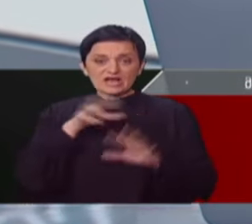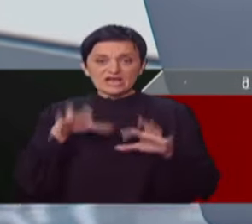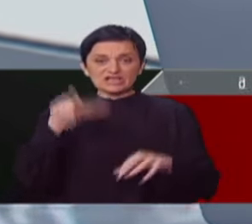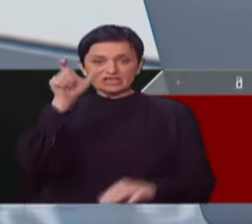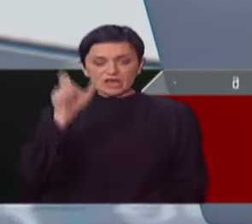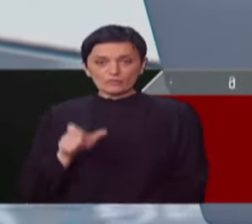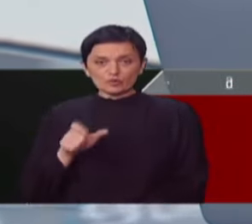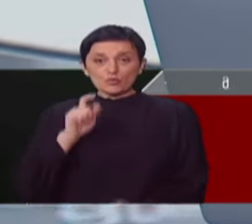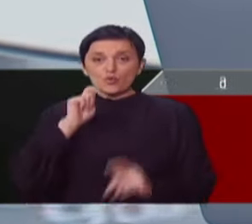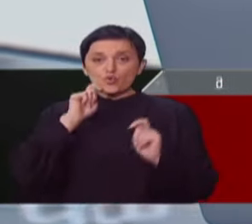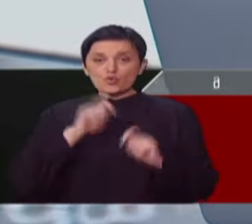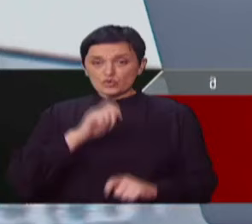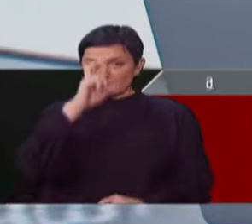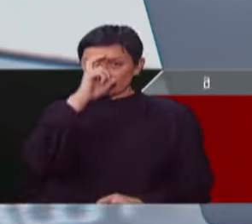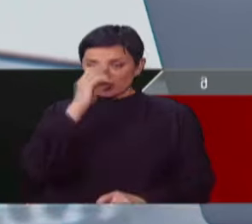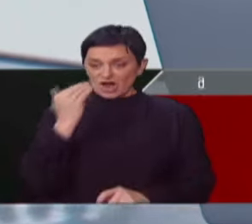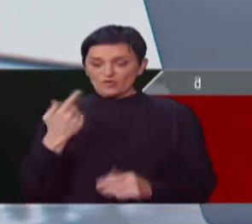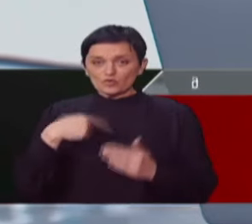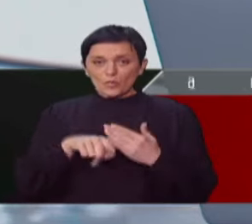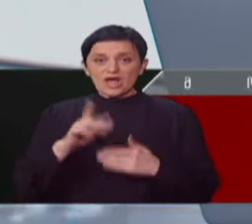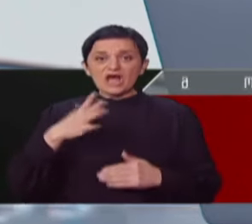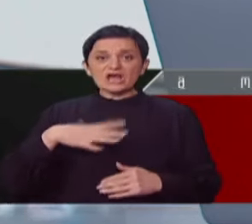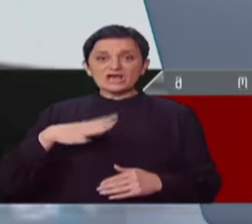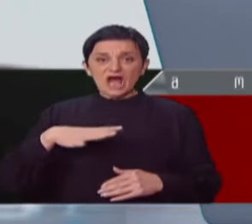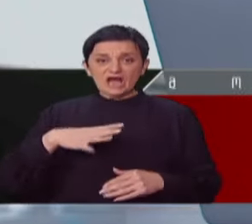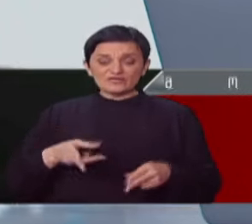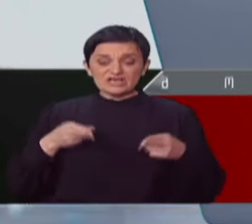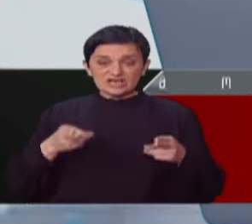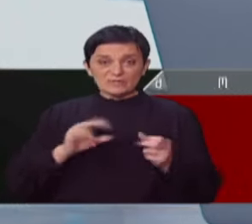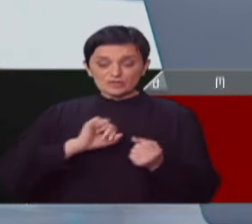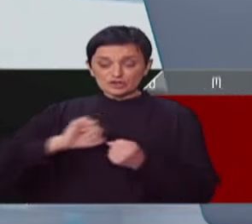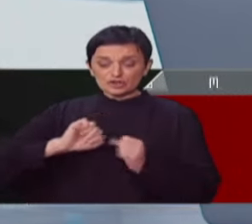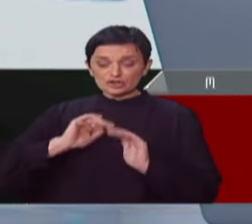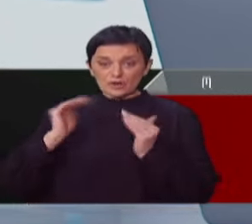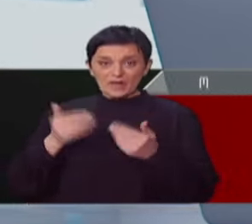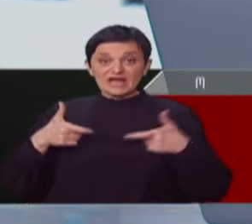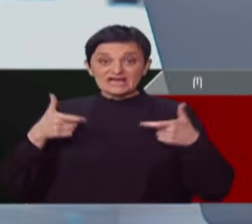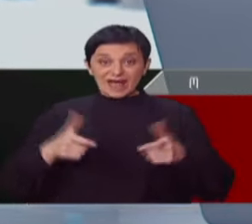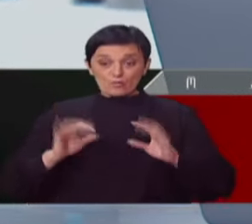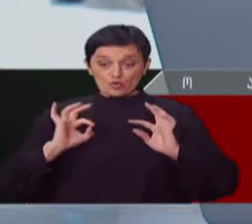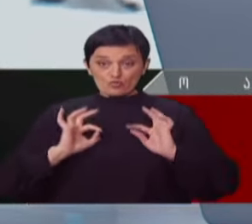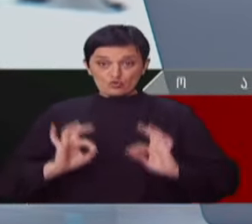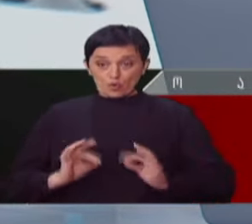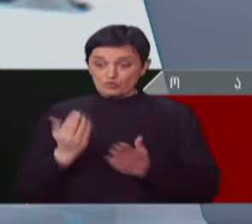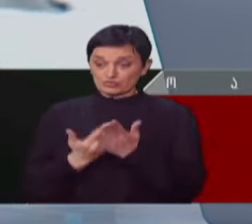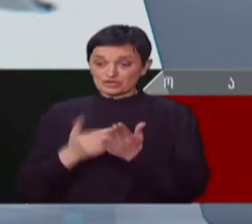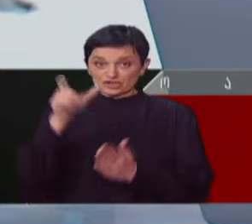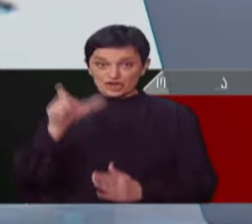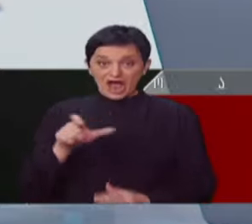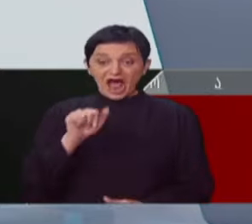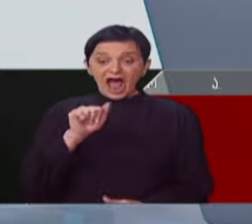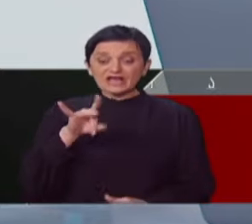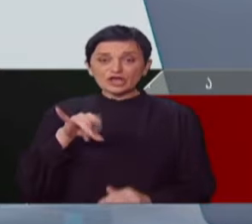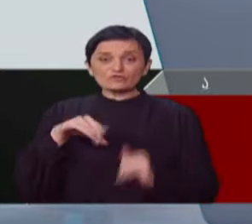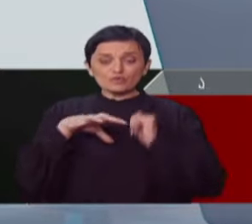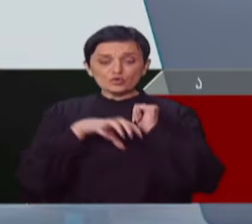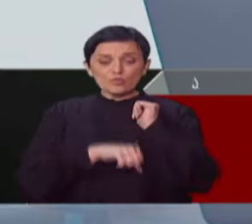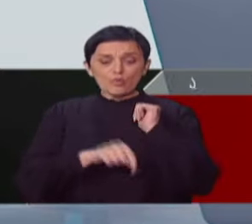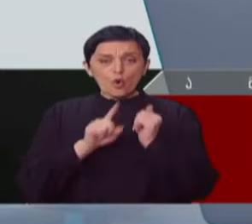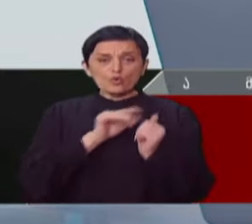თავმჯდომარე. უკრაინის მთავრობის მიერ ქართველი კრიმინალის შეფარება და გენერალური პროკურორის მრჩევლა დანიშნა, ასევე ადეიშვილის ბოლოდროინდელი